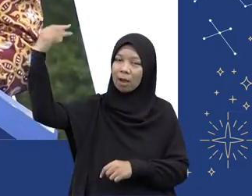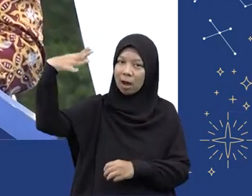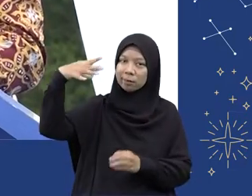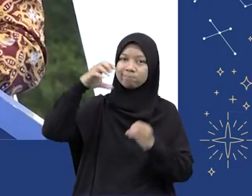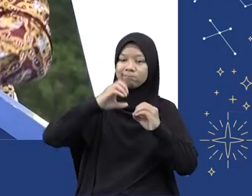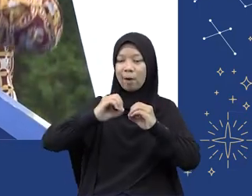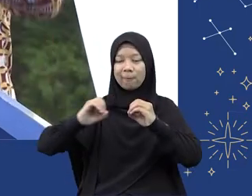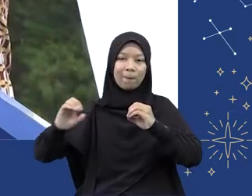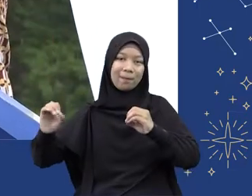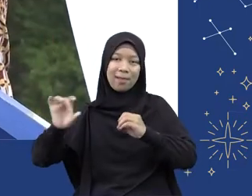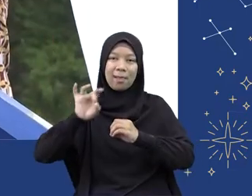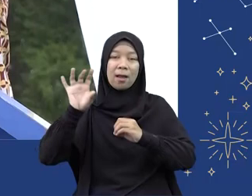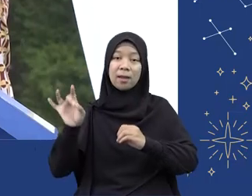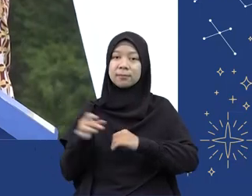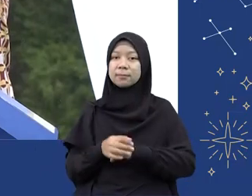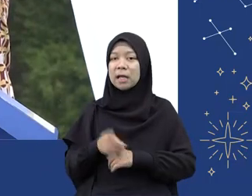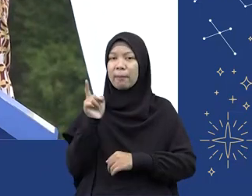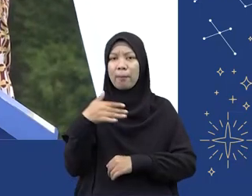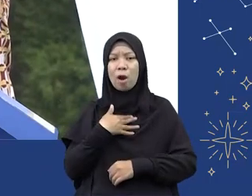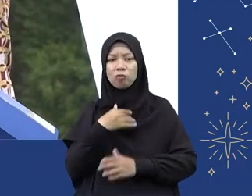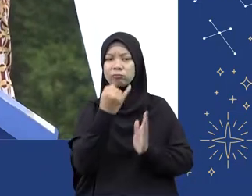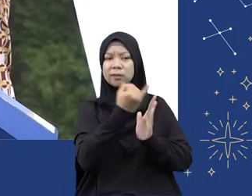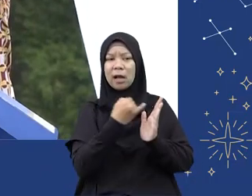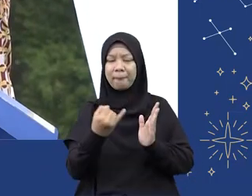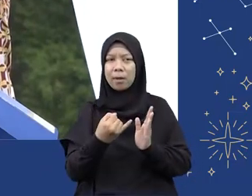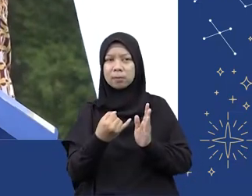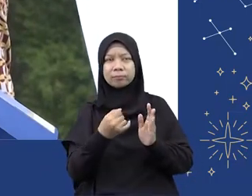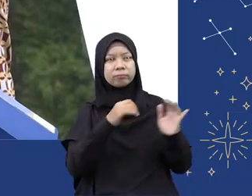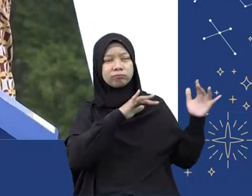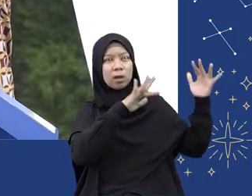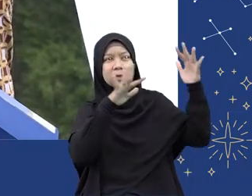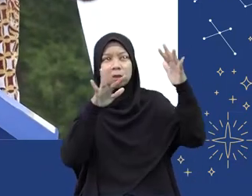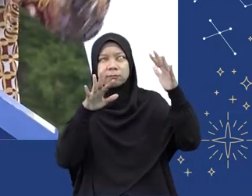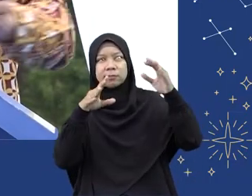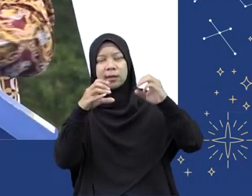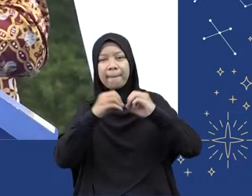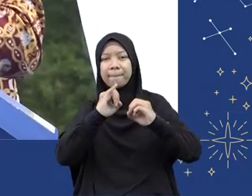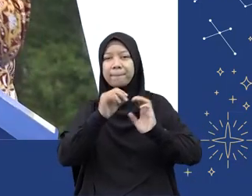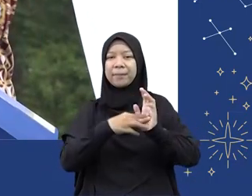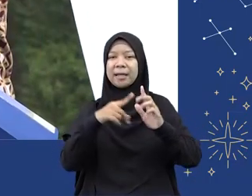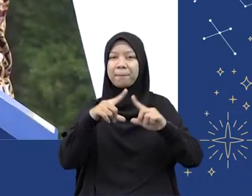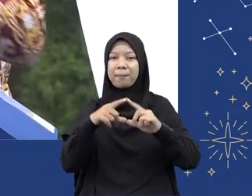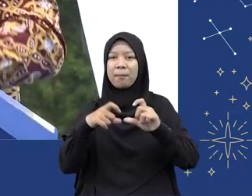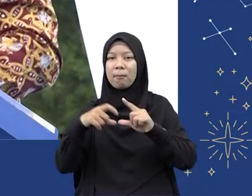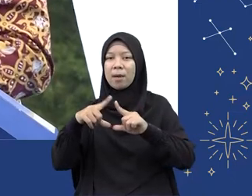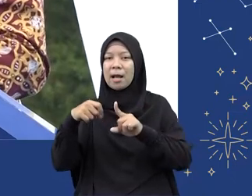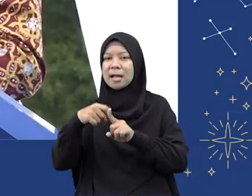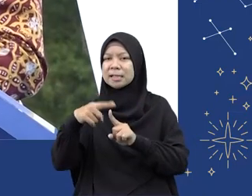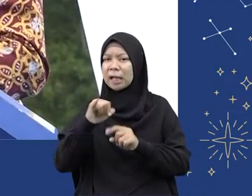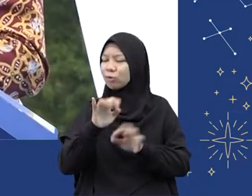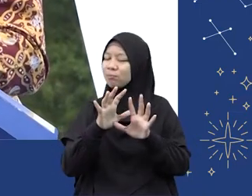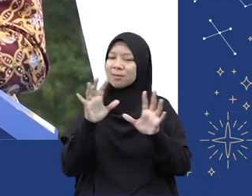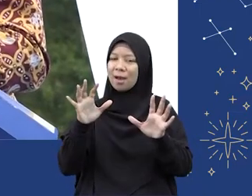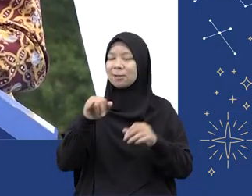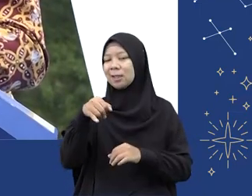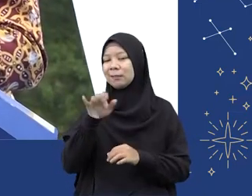karena mau saya Gambarkan galaksi bima sakti terlalu besar nanti bentuknya titik-titik jadi tata